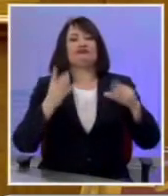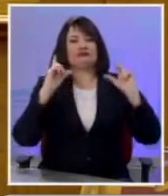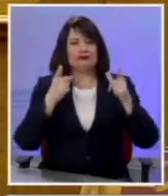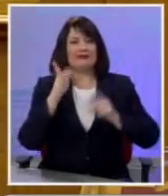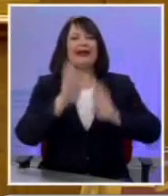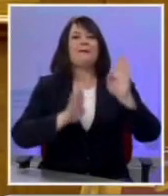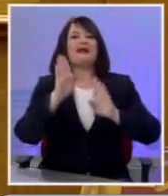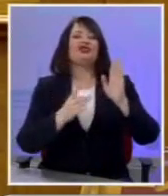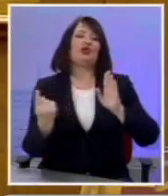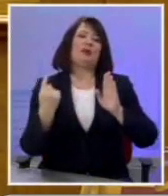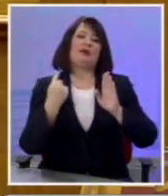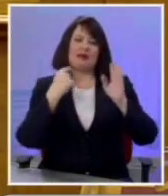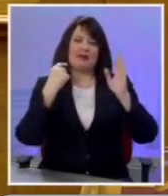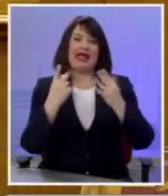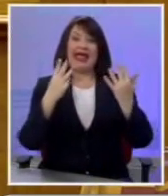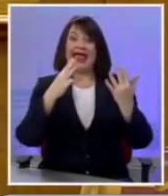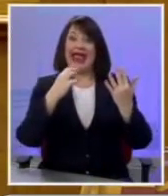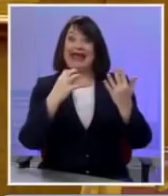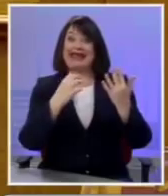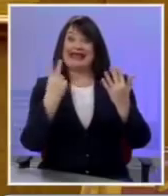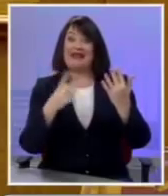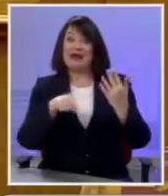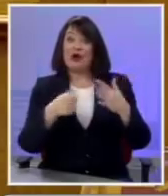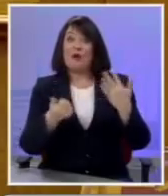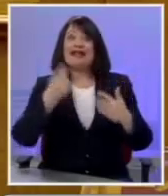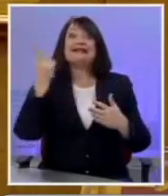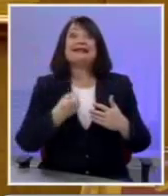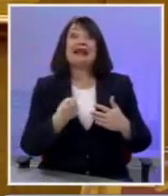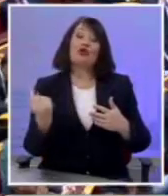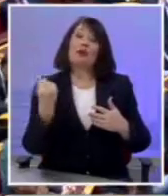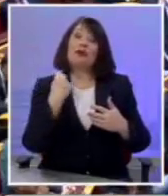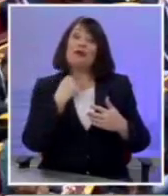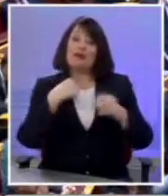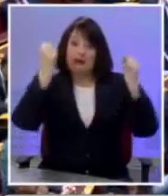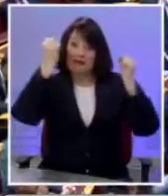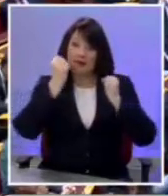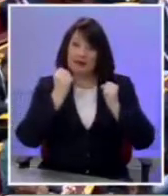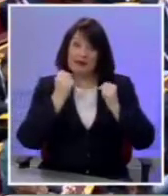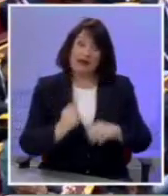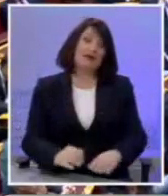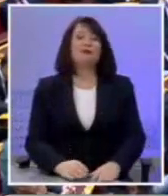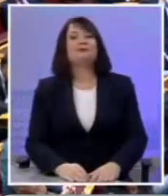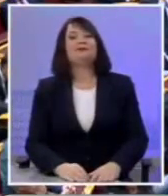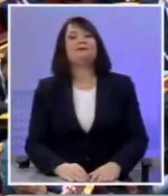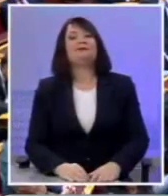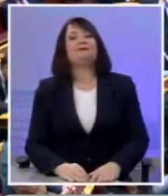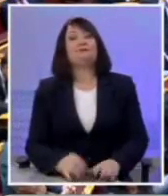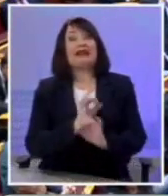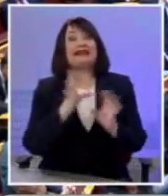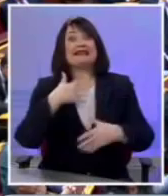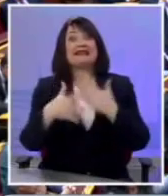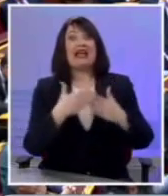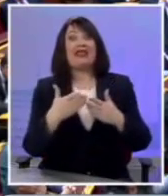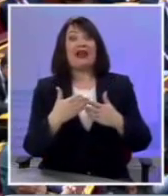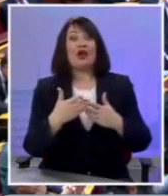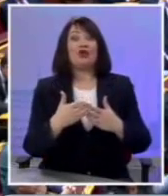χρηματιστηριακά το 97,6% της αξίας της, παρά τη σκανδαλώδη πρικοδότησή της τότε από το